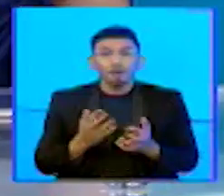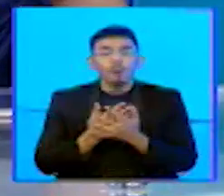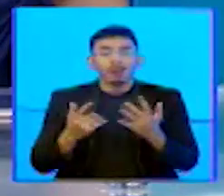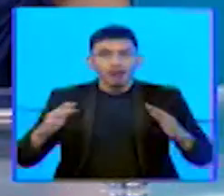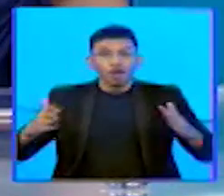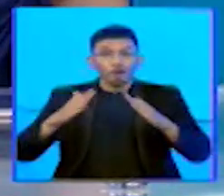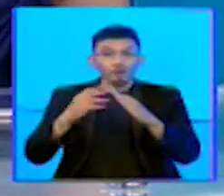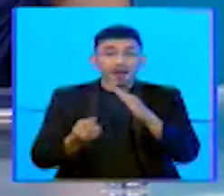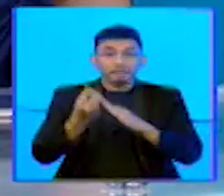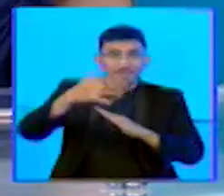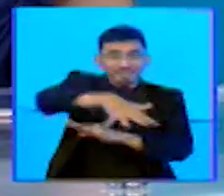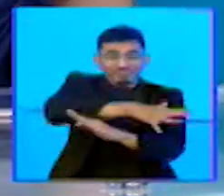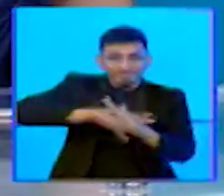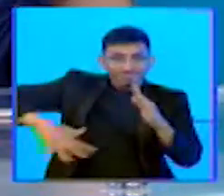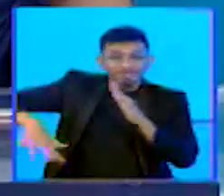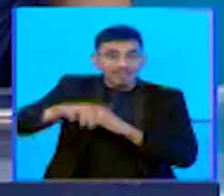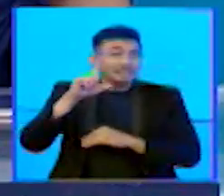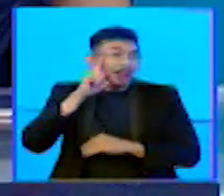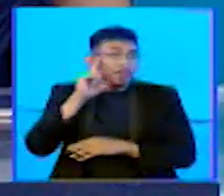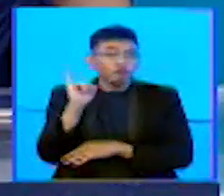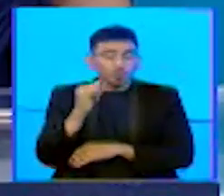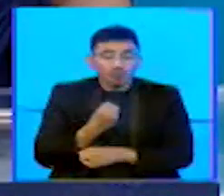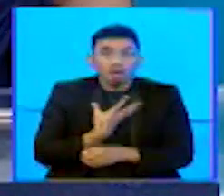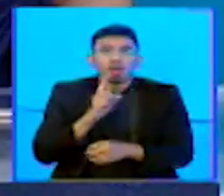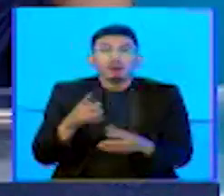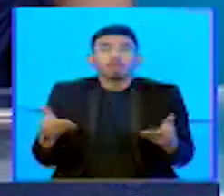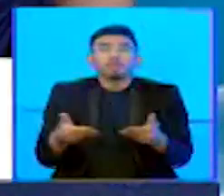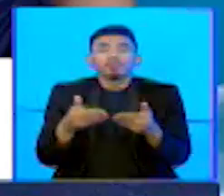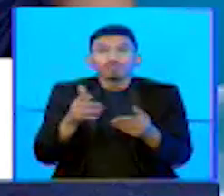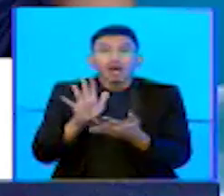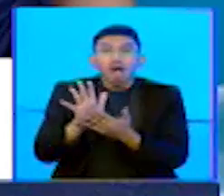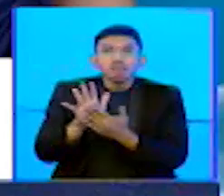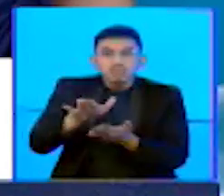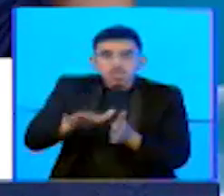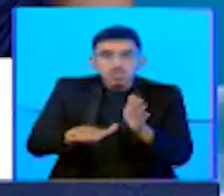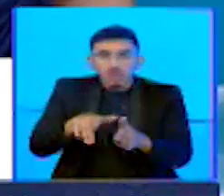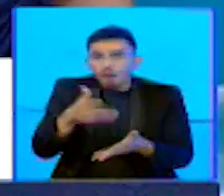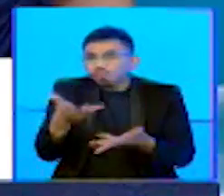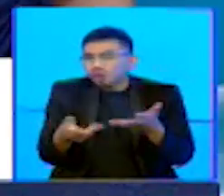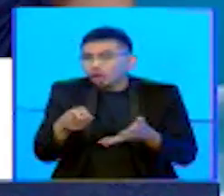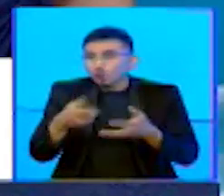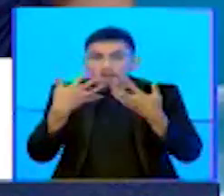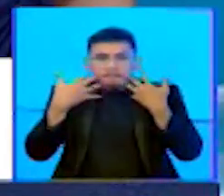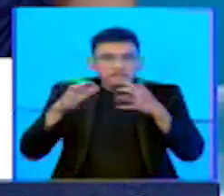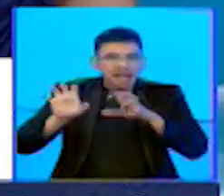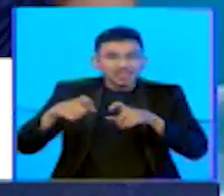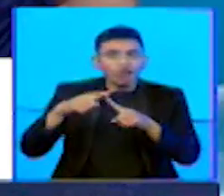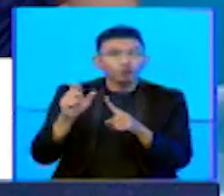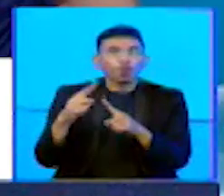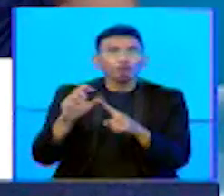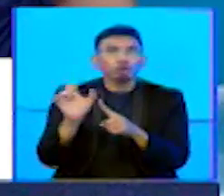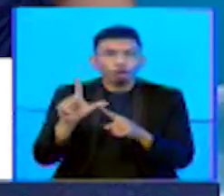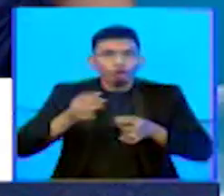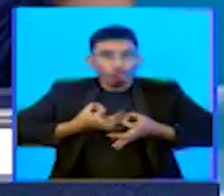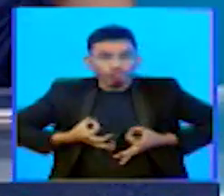Pemirsa, warga lereng Gunung Berapi di Gelaga Harjo, Cangkringan, Sleman, Yogyakarta dikejutkan dengan temuan tapak kaki diduga dari macan tutul.